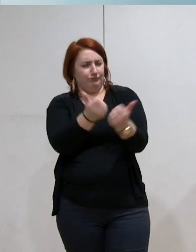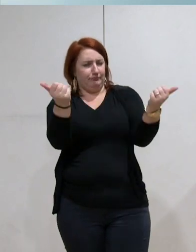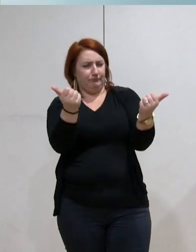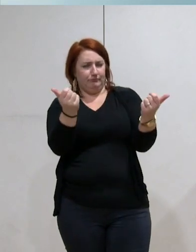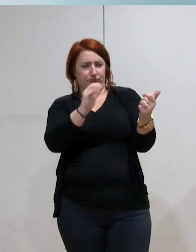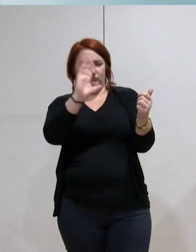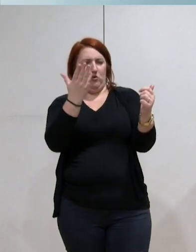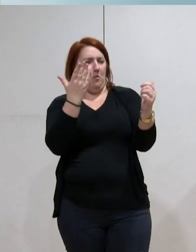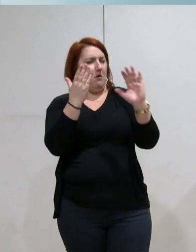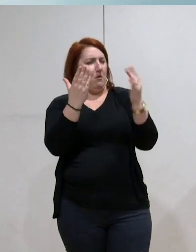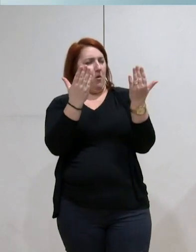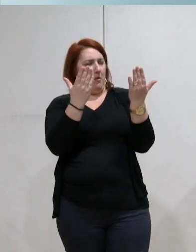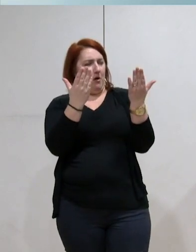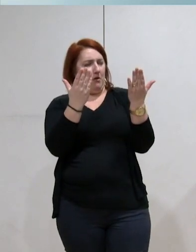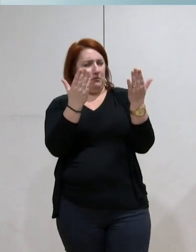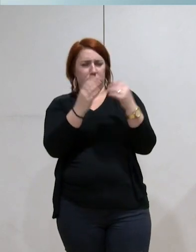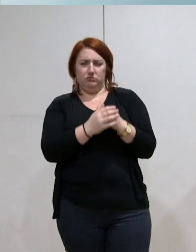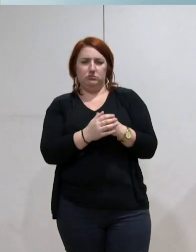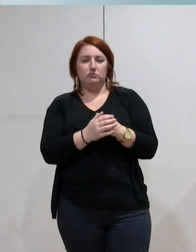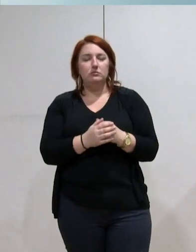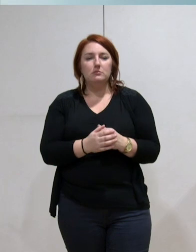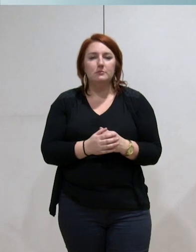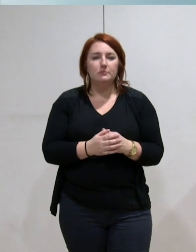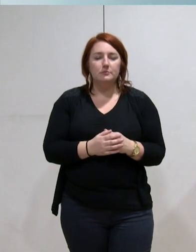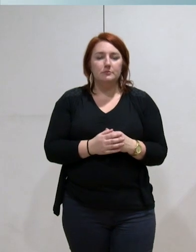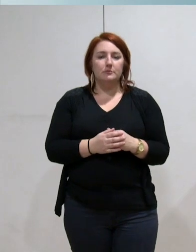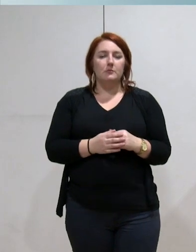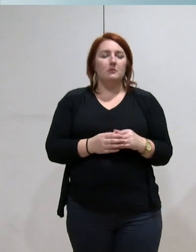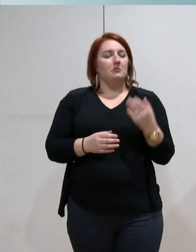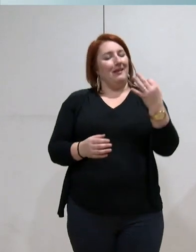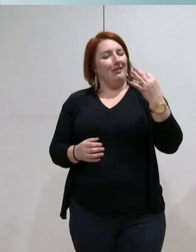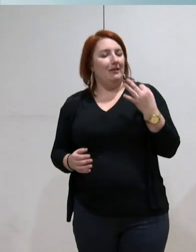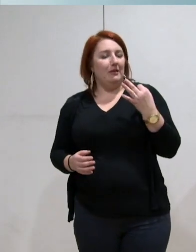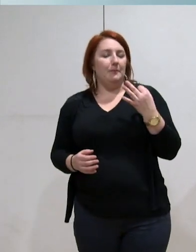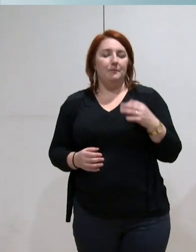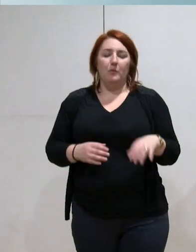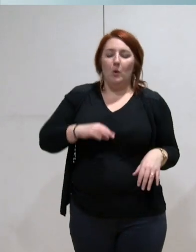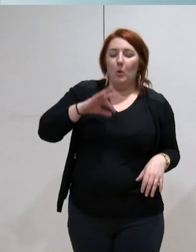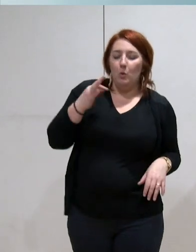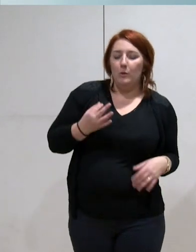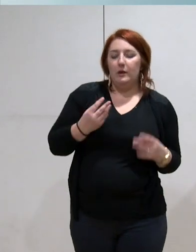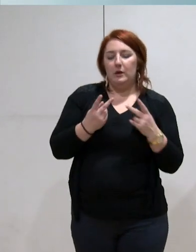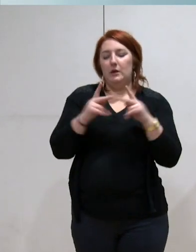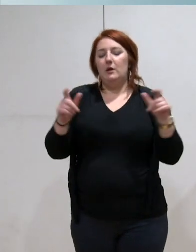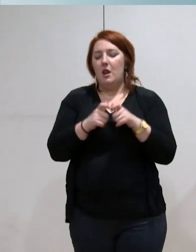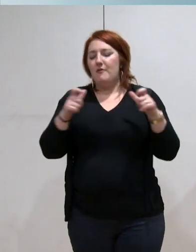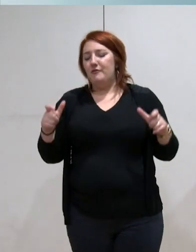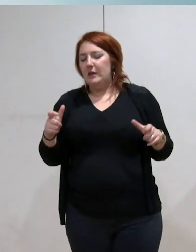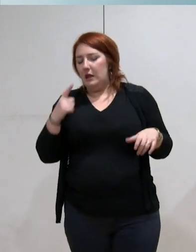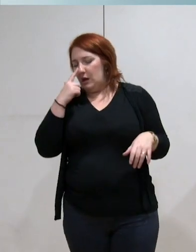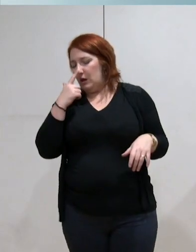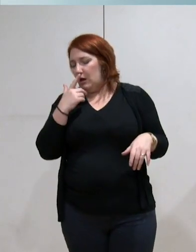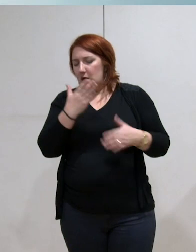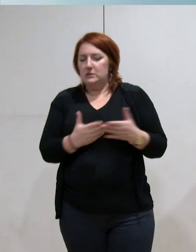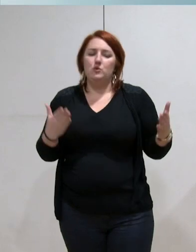côte à côte pour d'un côté dire que au fond la cette ville est au bord de la tutelle